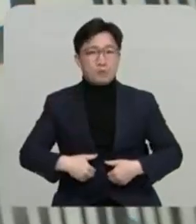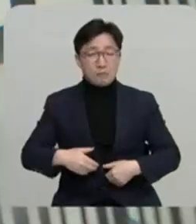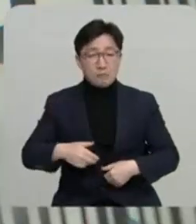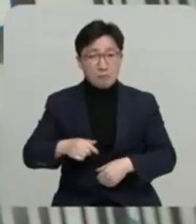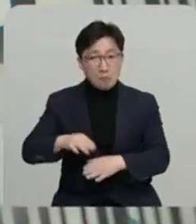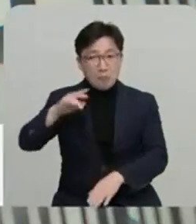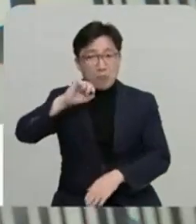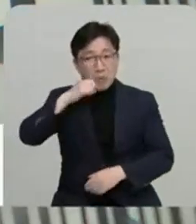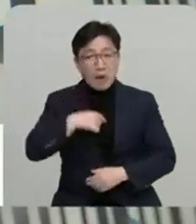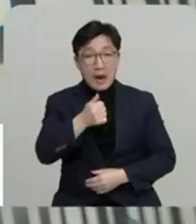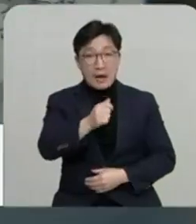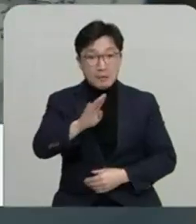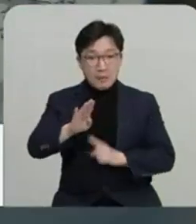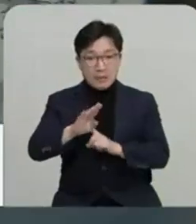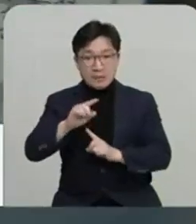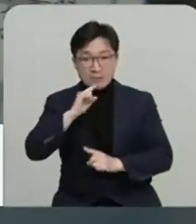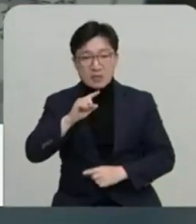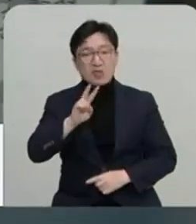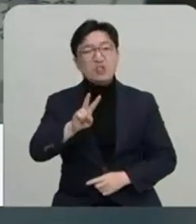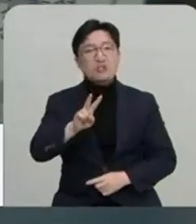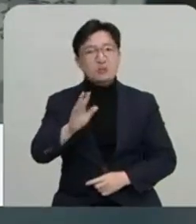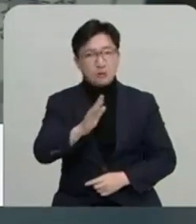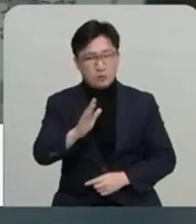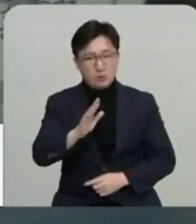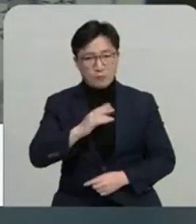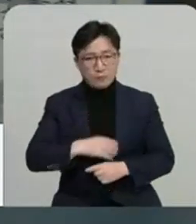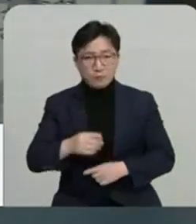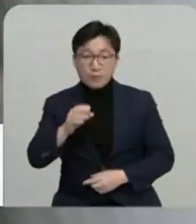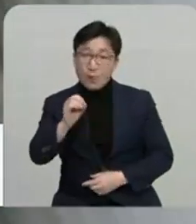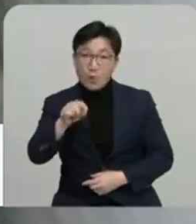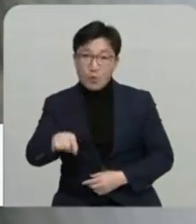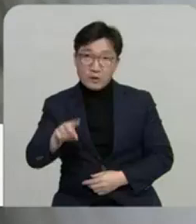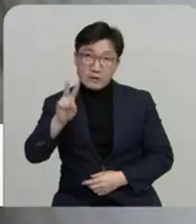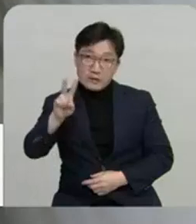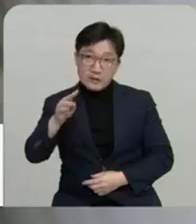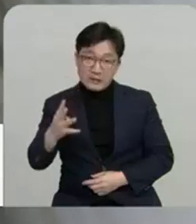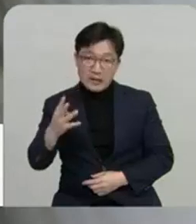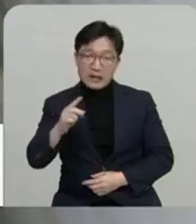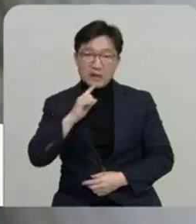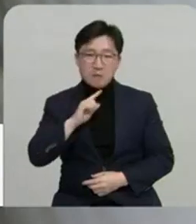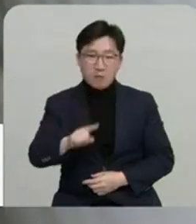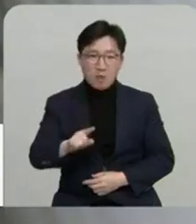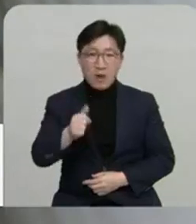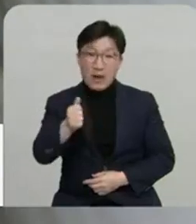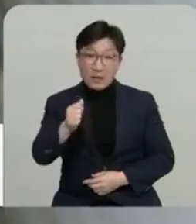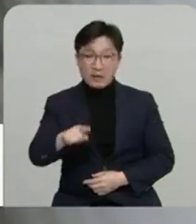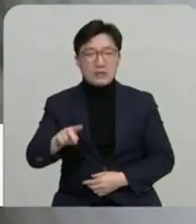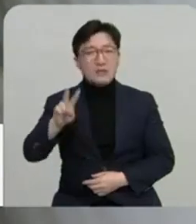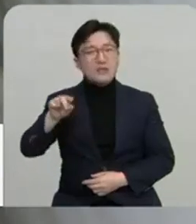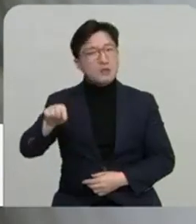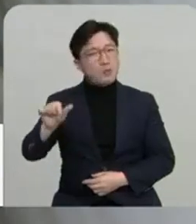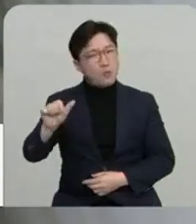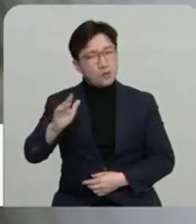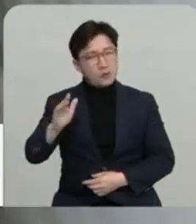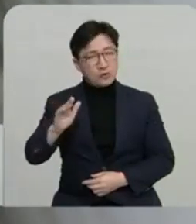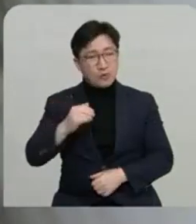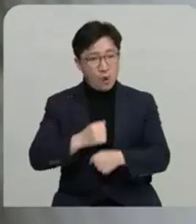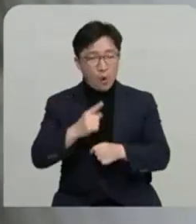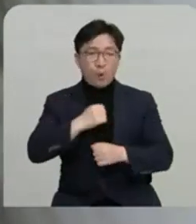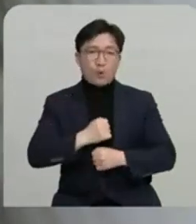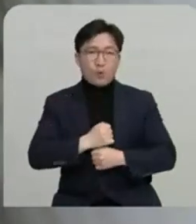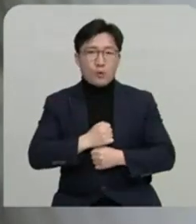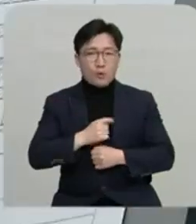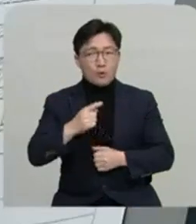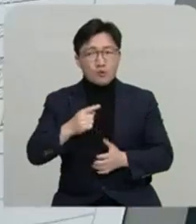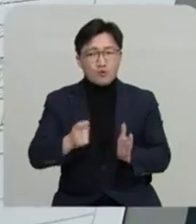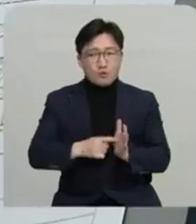AB형은 2.31분, O형은 2.41분, A형은 2.51분 정도로 이미 주의 단계에